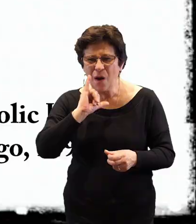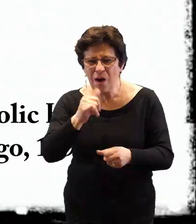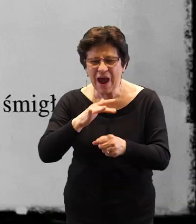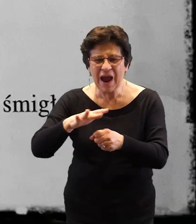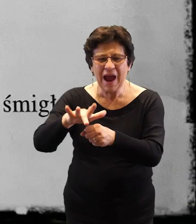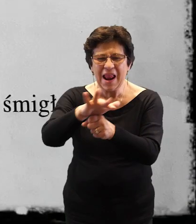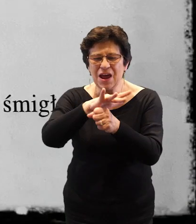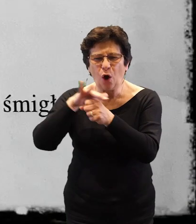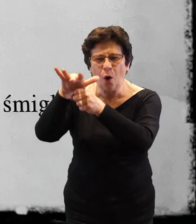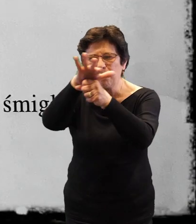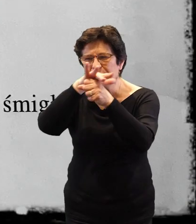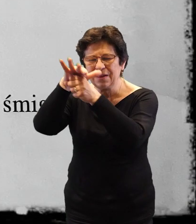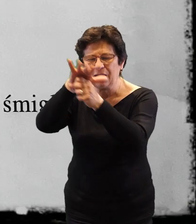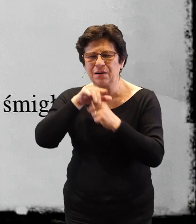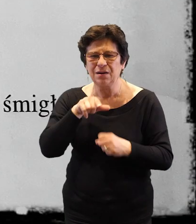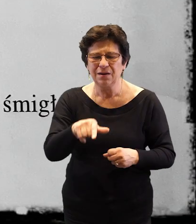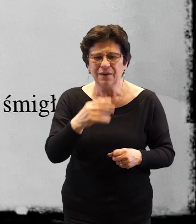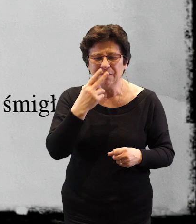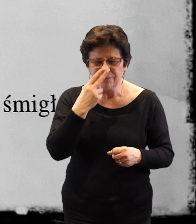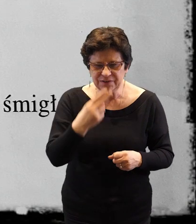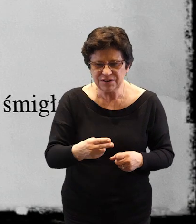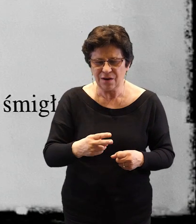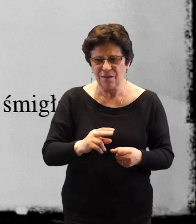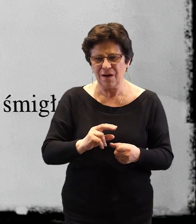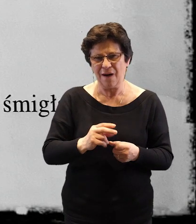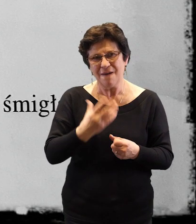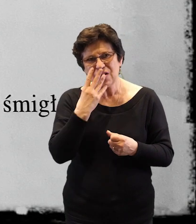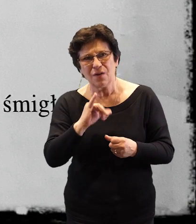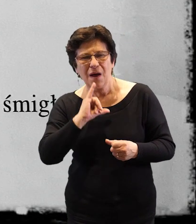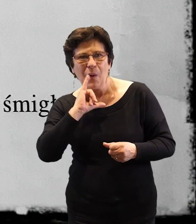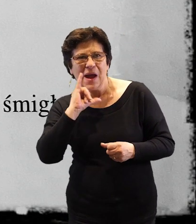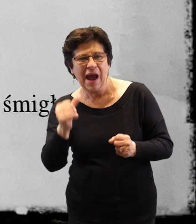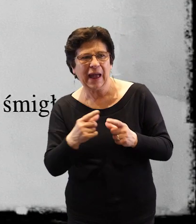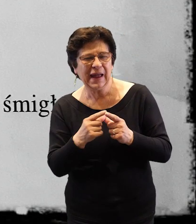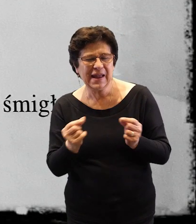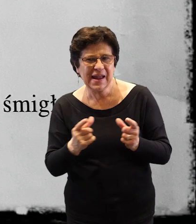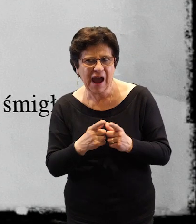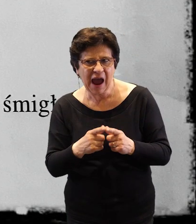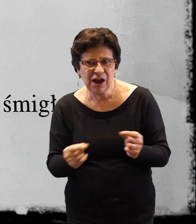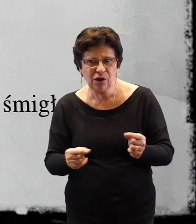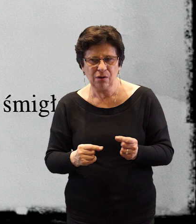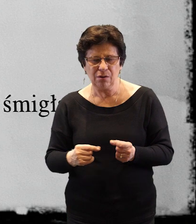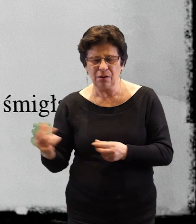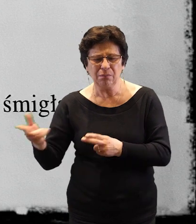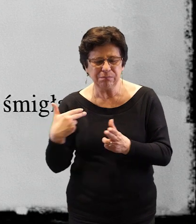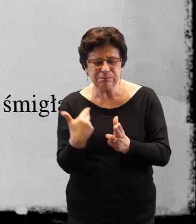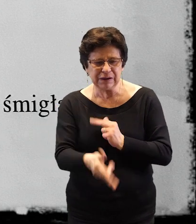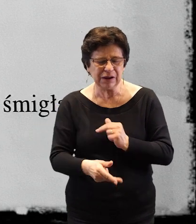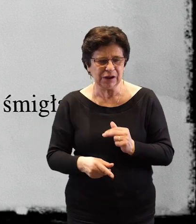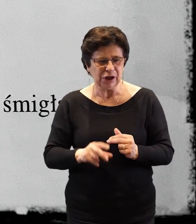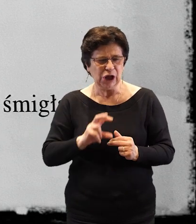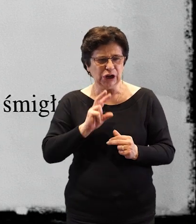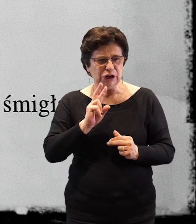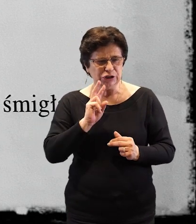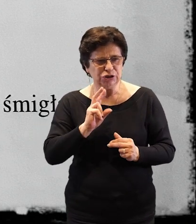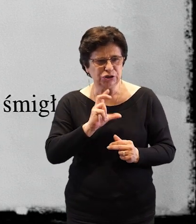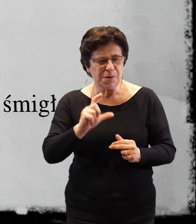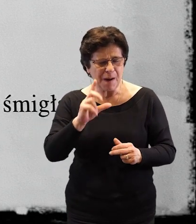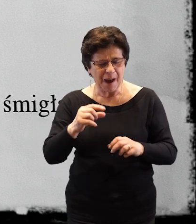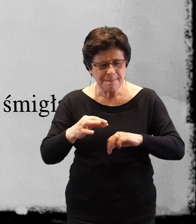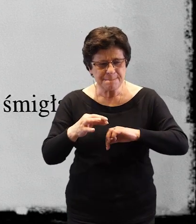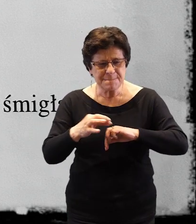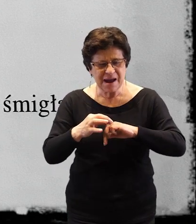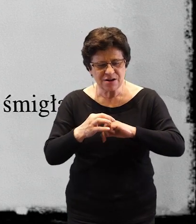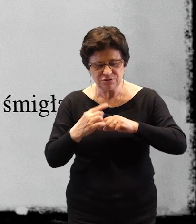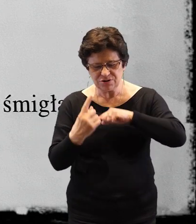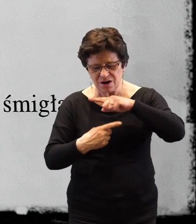lub leżącą beczkę. Potem kolejne pytanie, czy tam jakiś wirujący pierścień był? To jest pytanie numer 4. Pan Zbierański